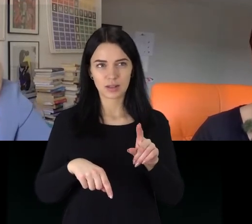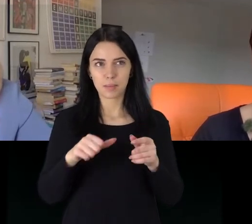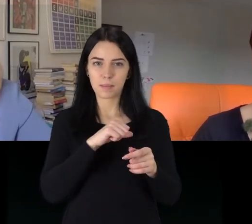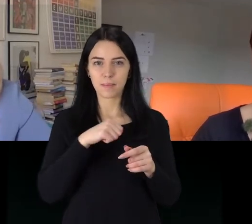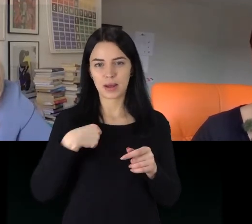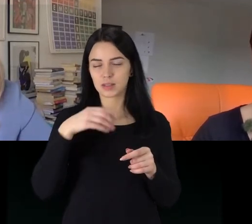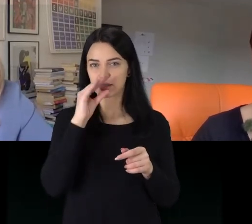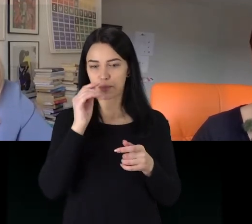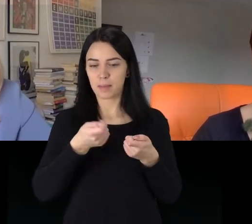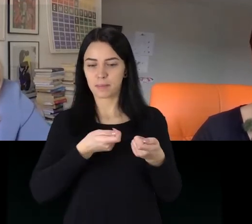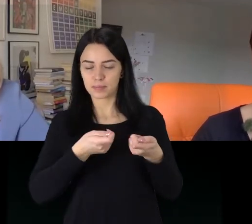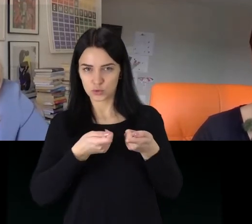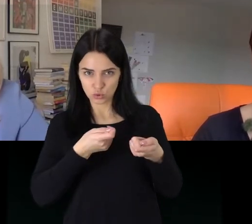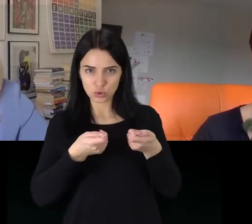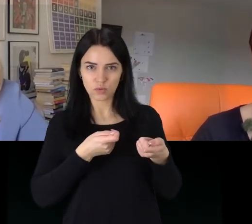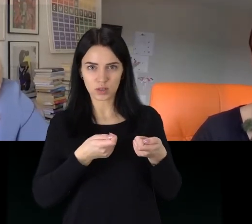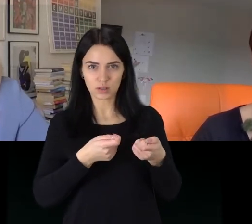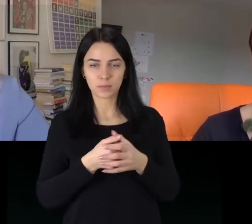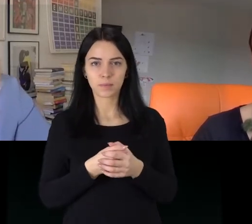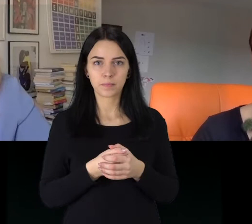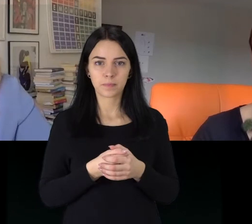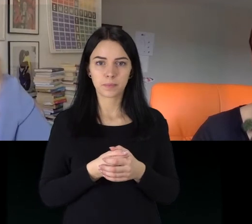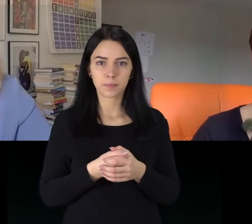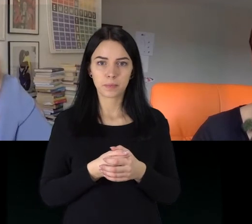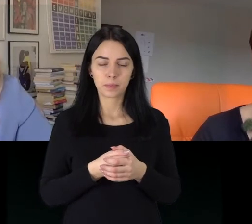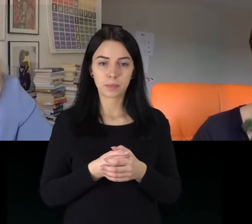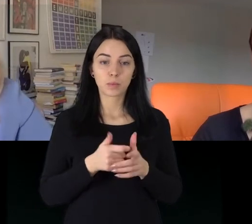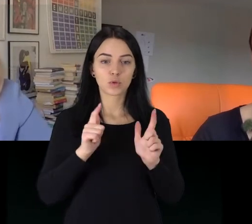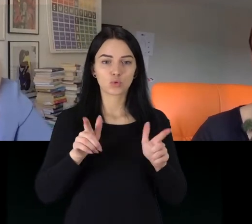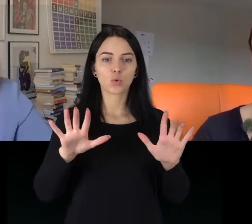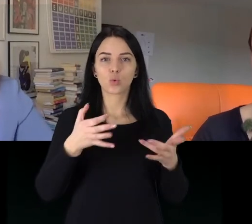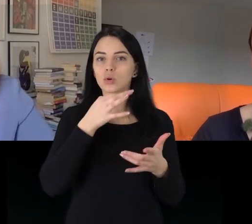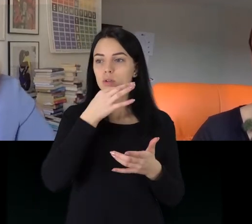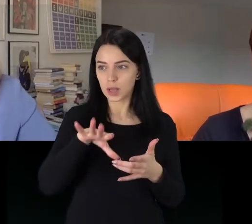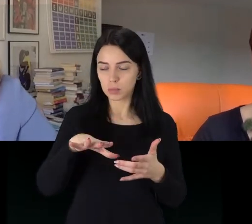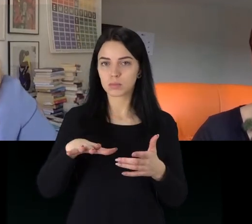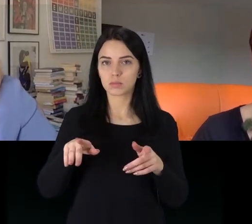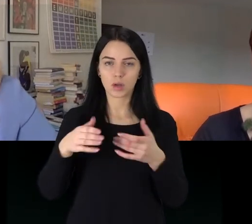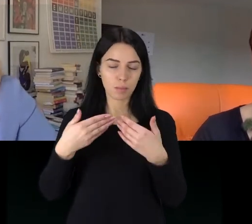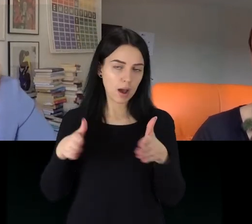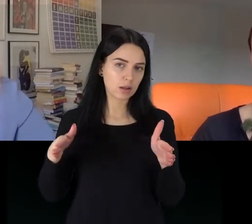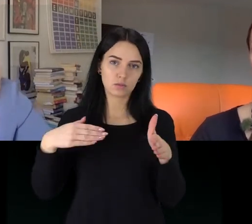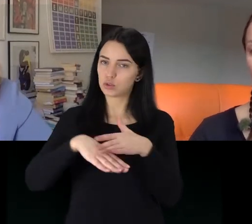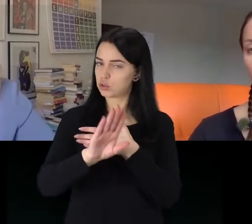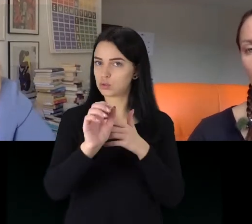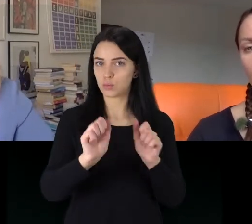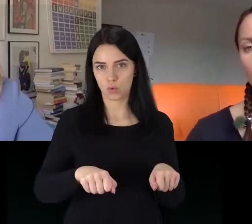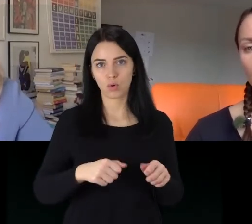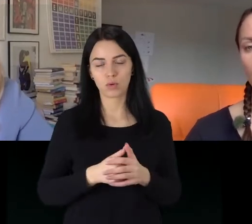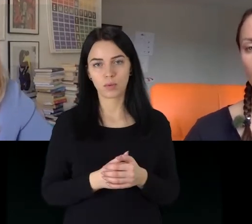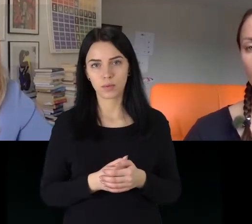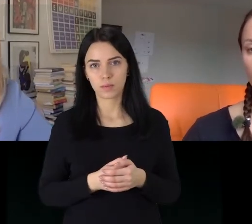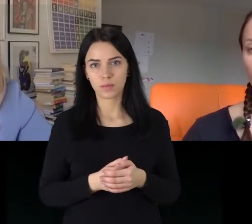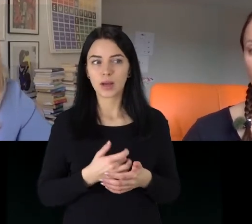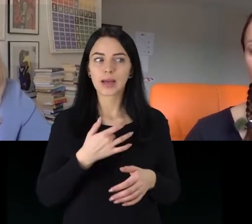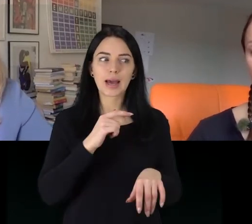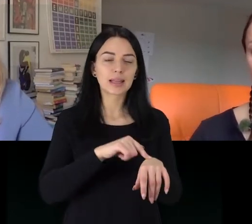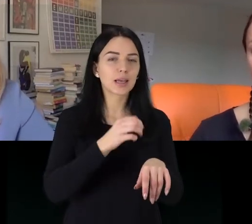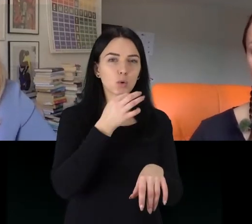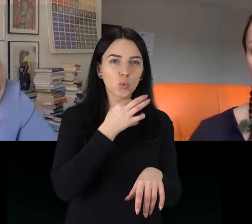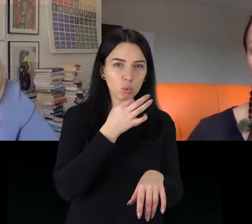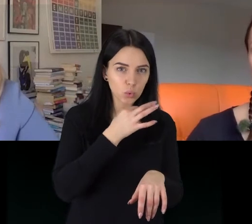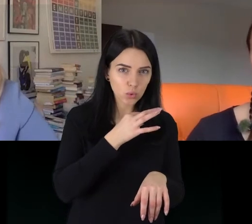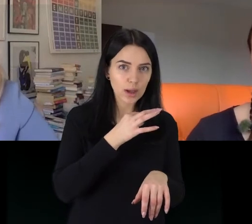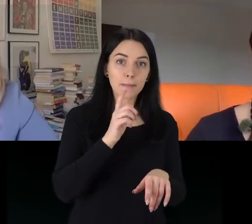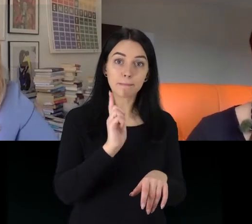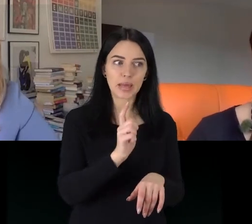tuos nepatikimus, tai mes tikrai sakom, kad tai yra atvira. Ir būna, kad kartais gal nelaikas, bet jisai jau žino, kad yra